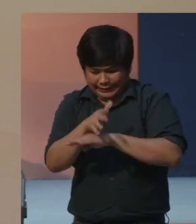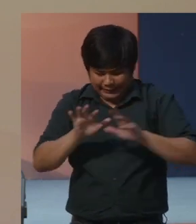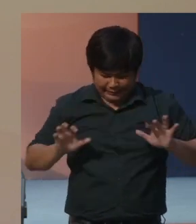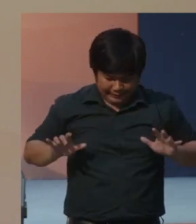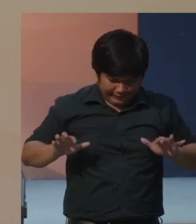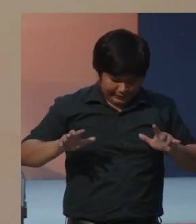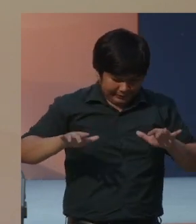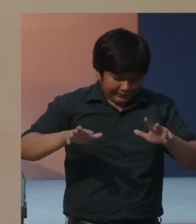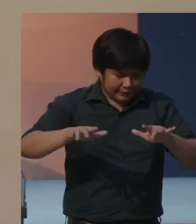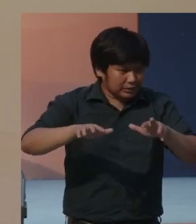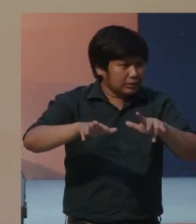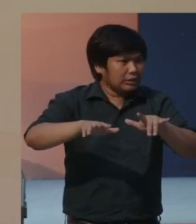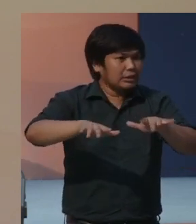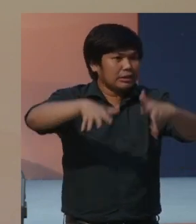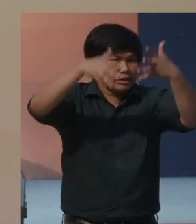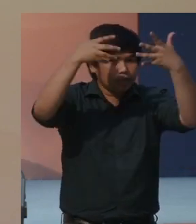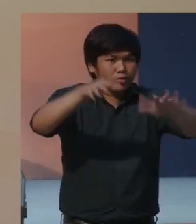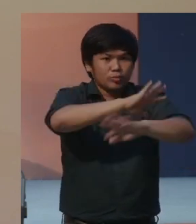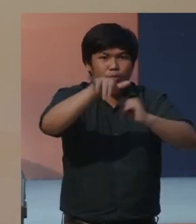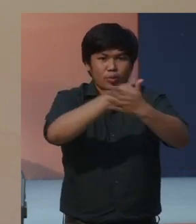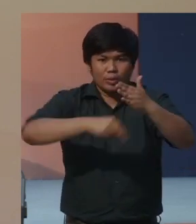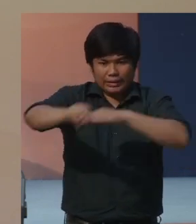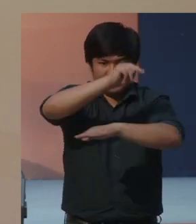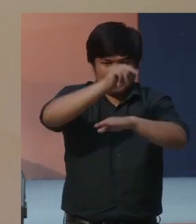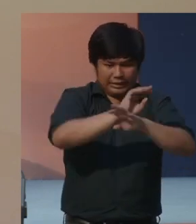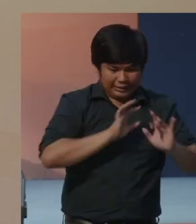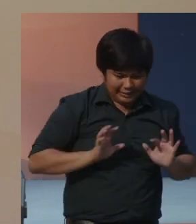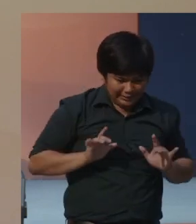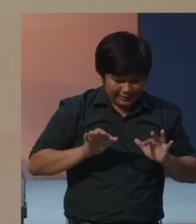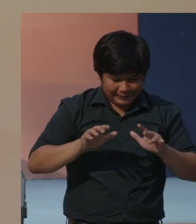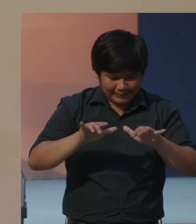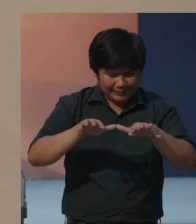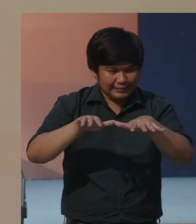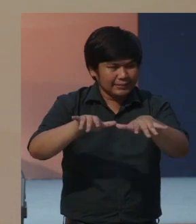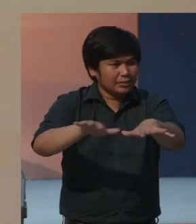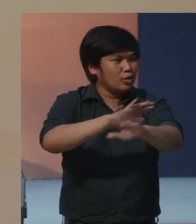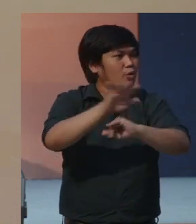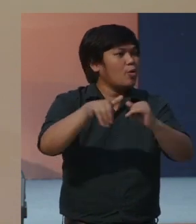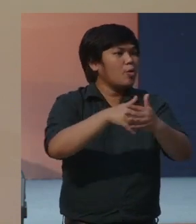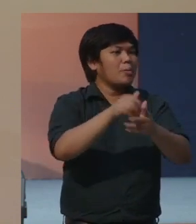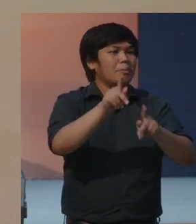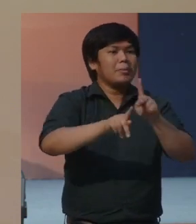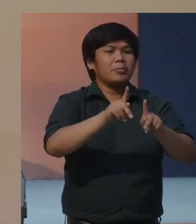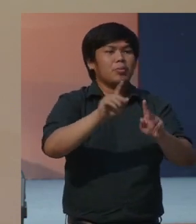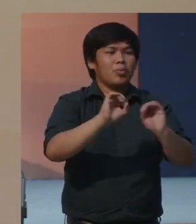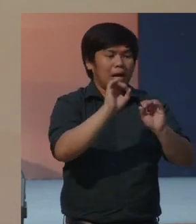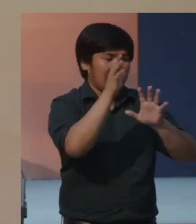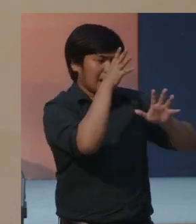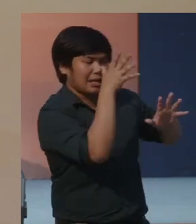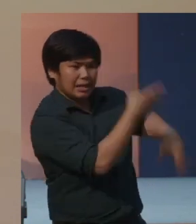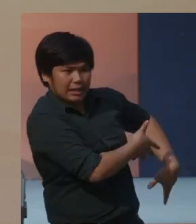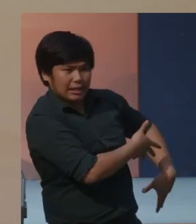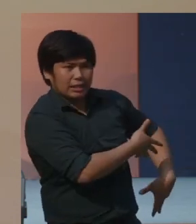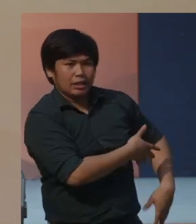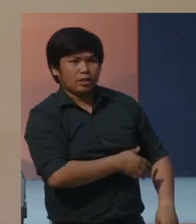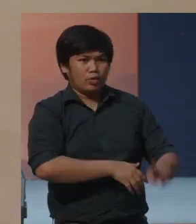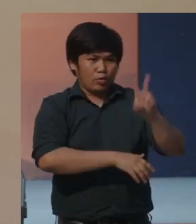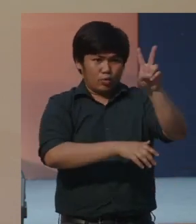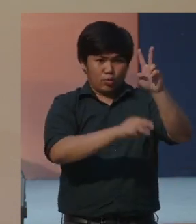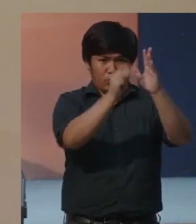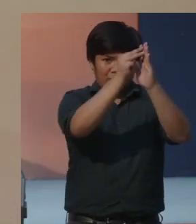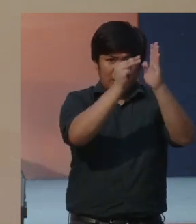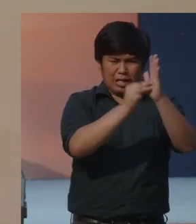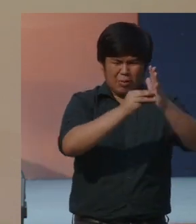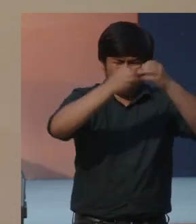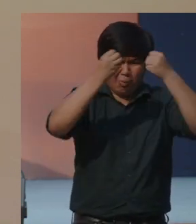ground until all the nation finished passing over the Jordan. 2 million people po over a stretch of